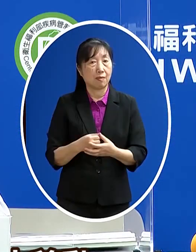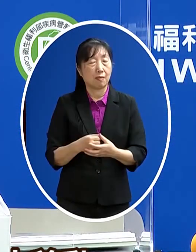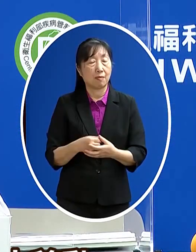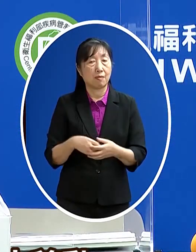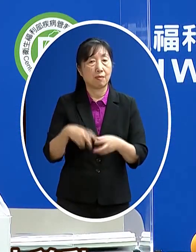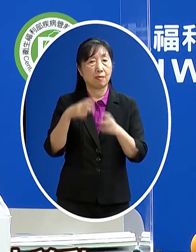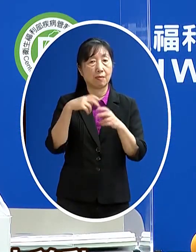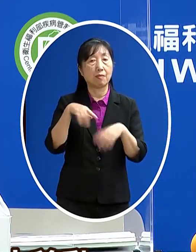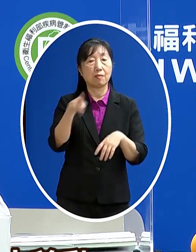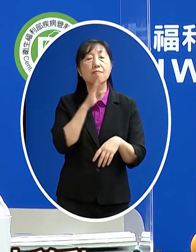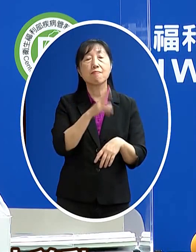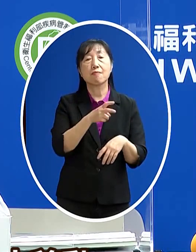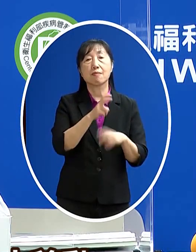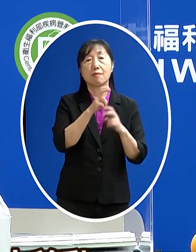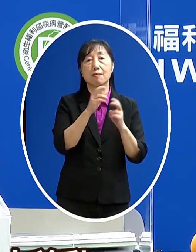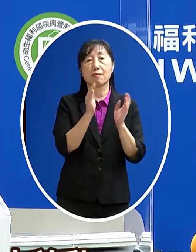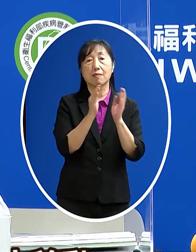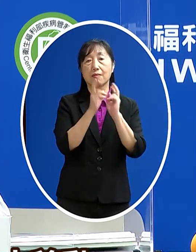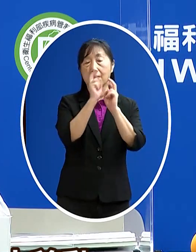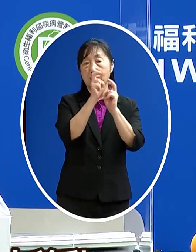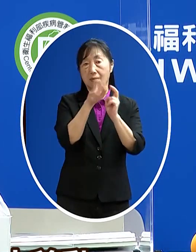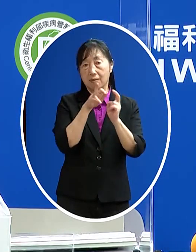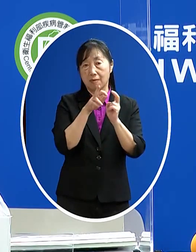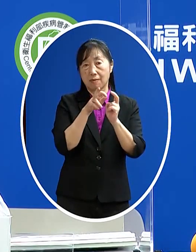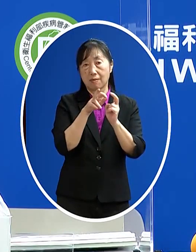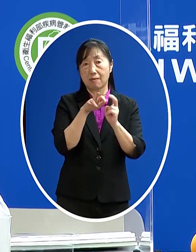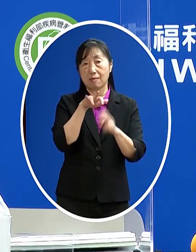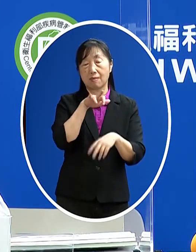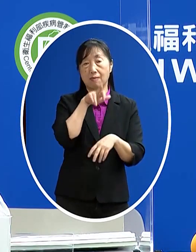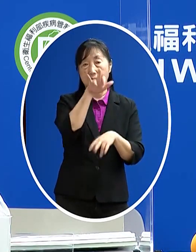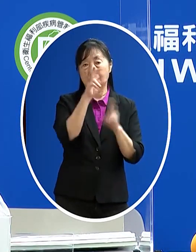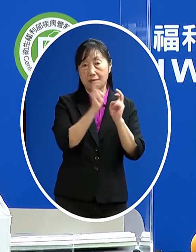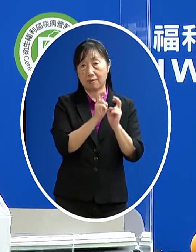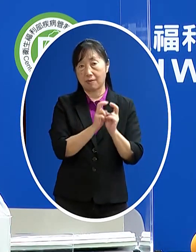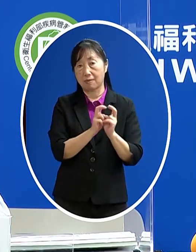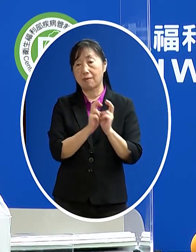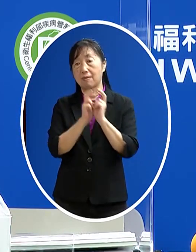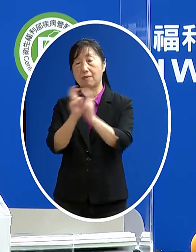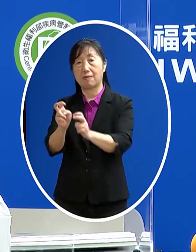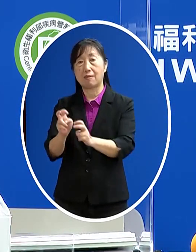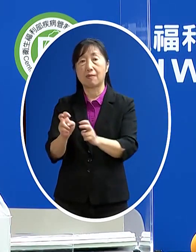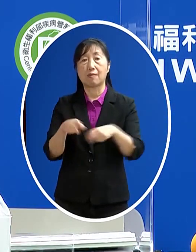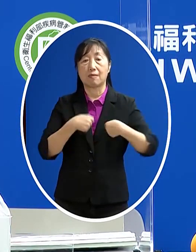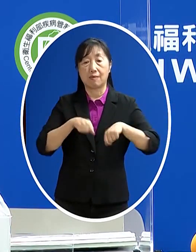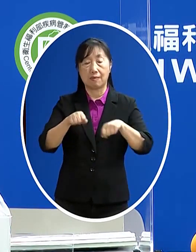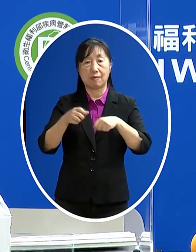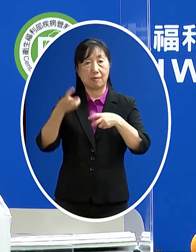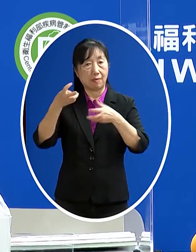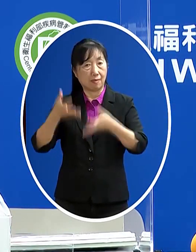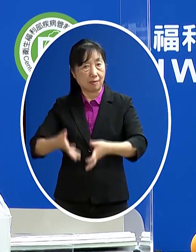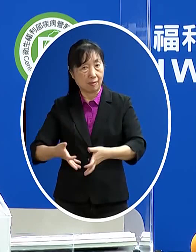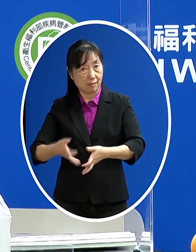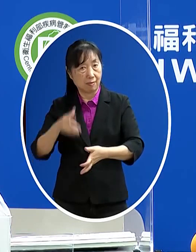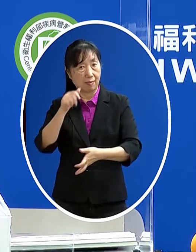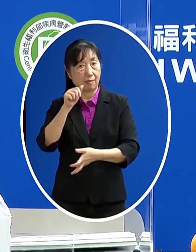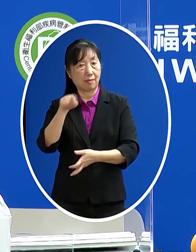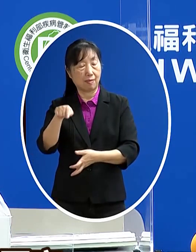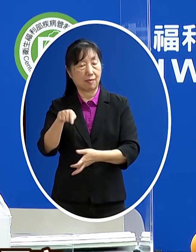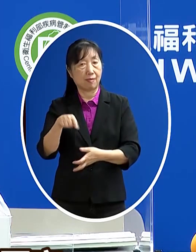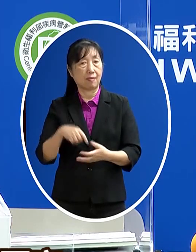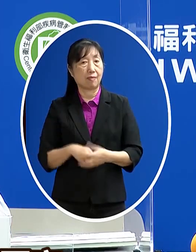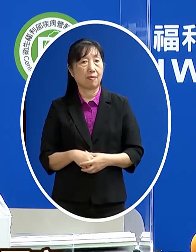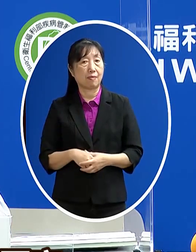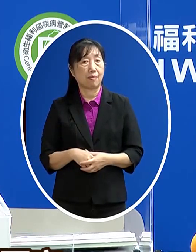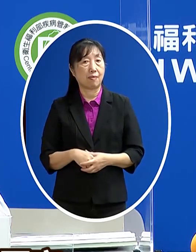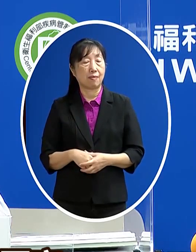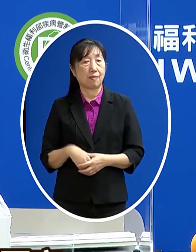然后到机捷主要都骑摩托车。然后坐机捷从三重站 A2